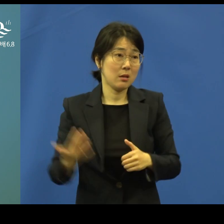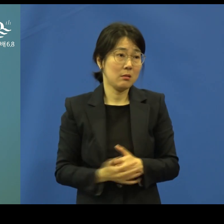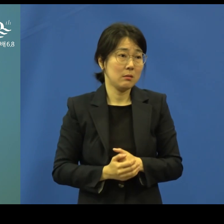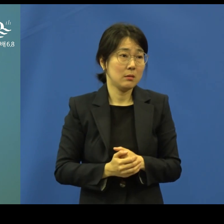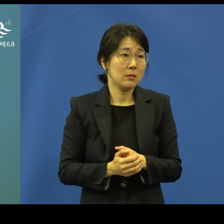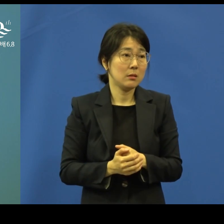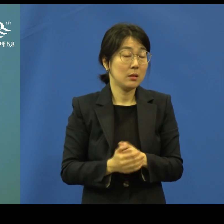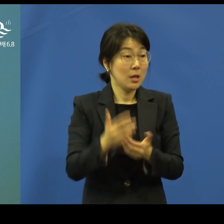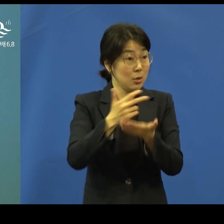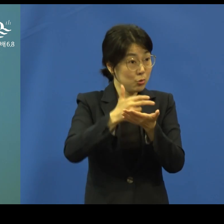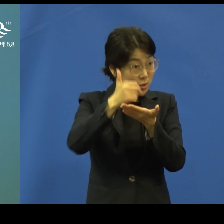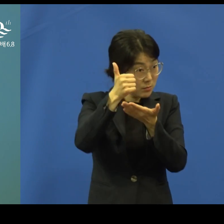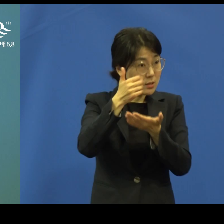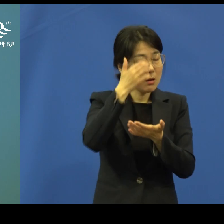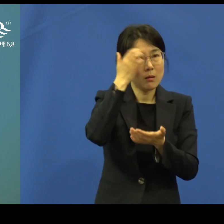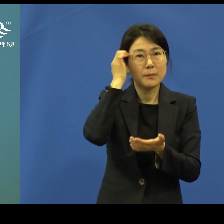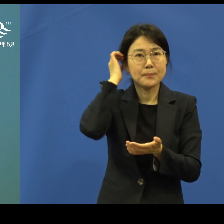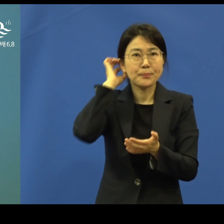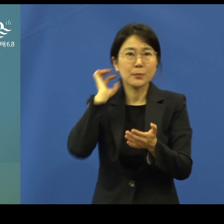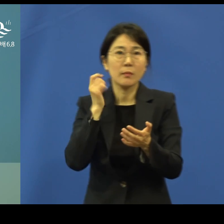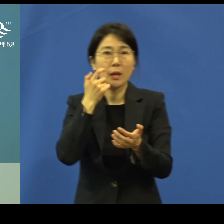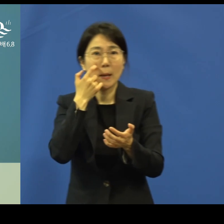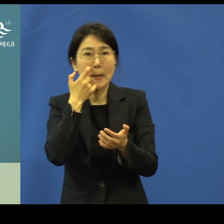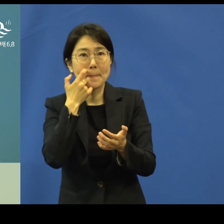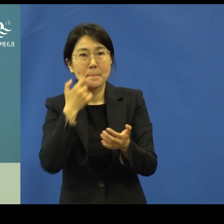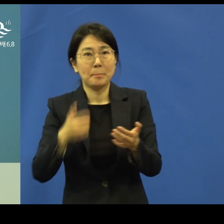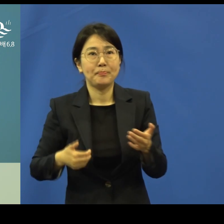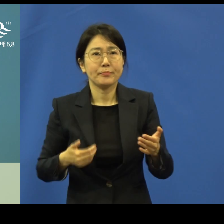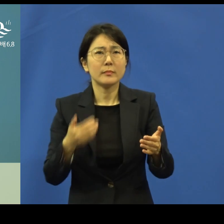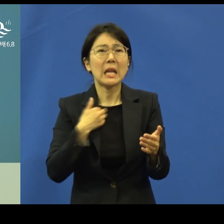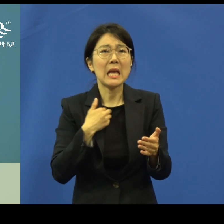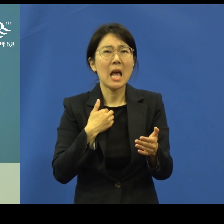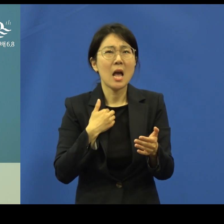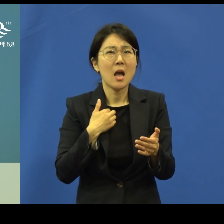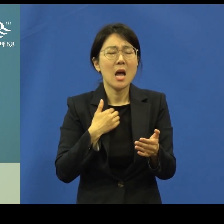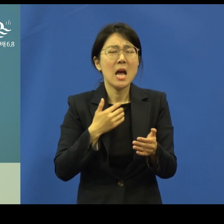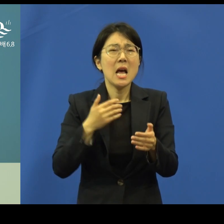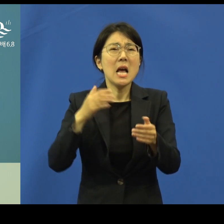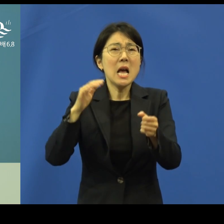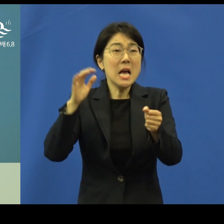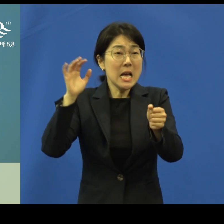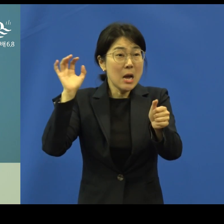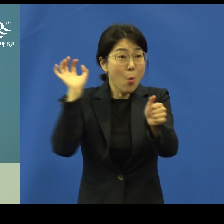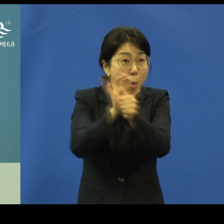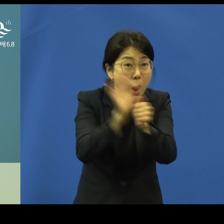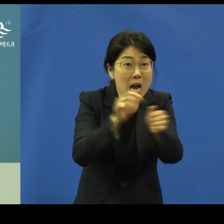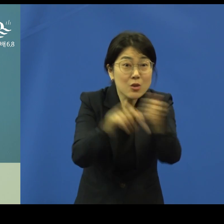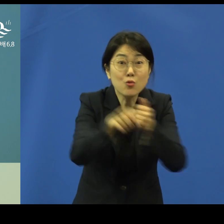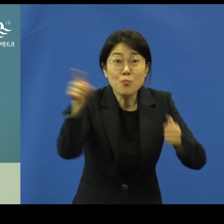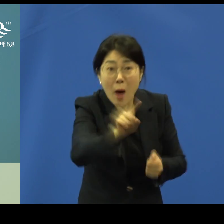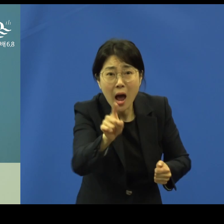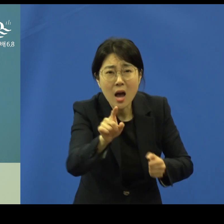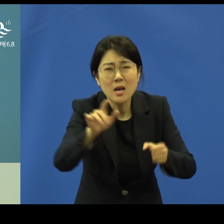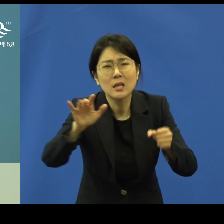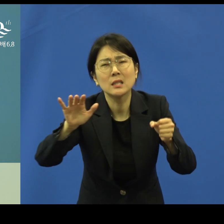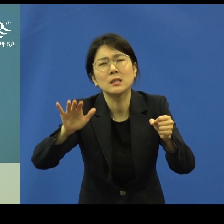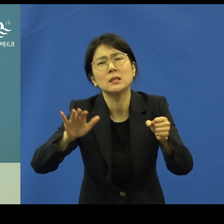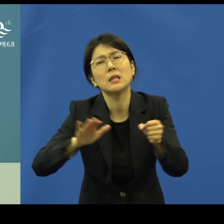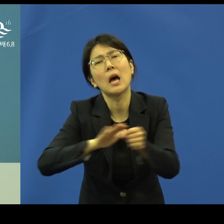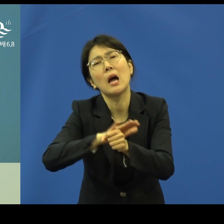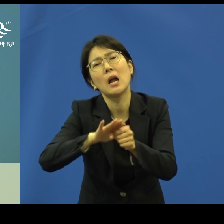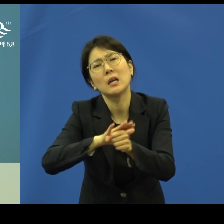자, 주님이 회개를 촉구하시죠. 19절에 물론 내가 사랑하는 자를 책망하여 징계하노니 그러므로 내가 열심을 내라